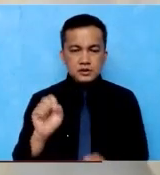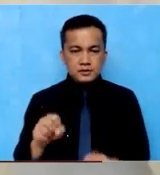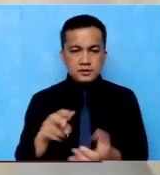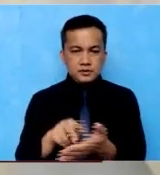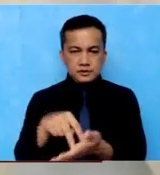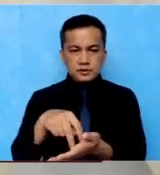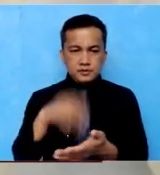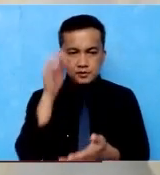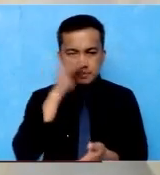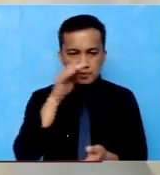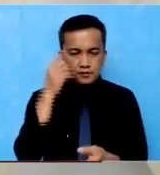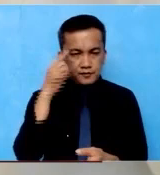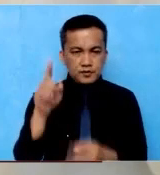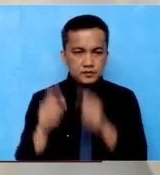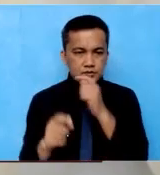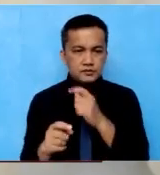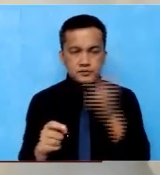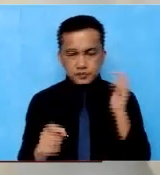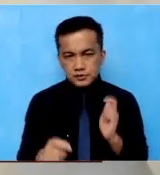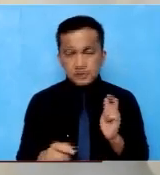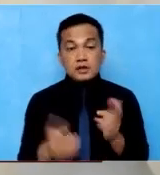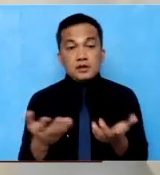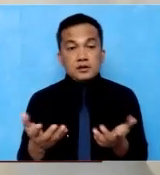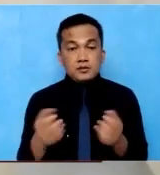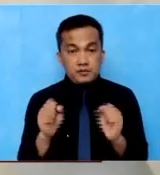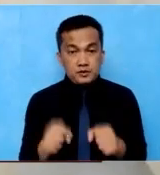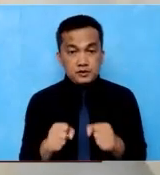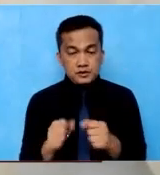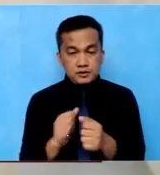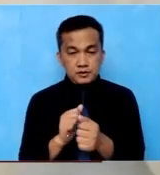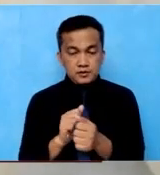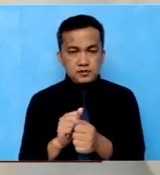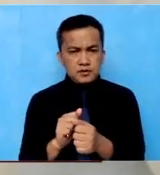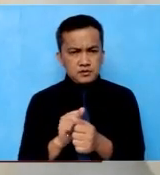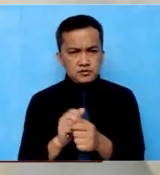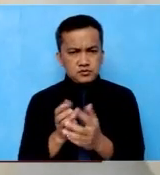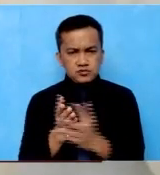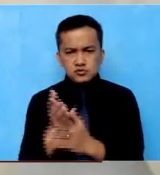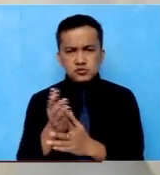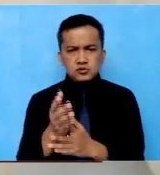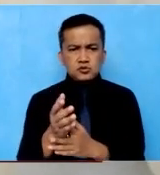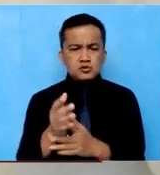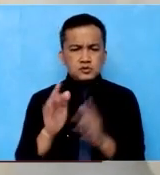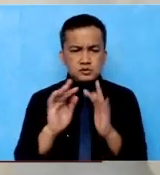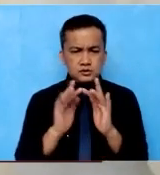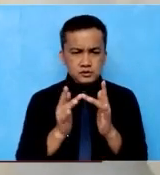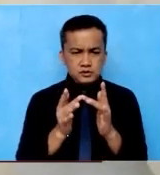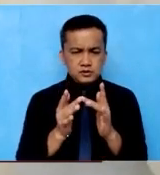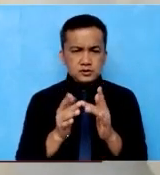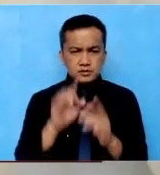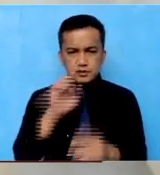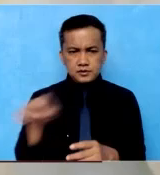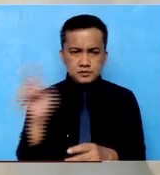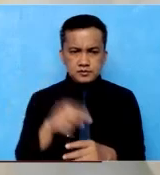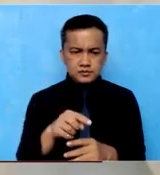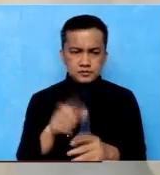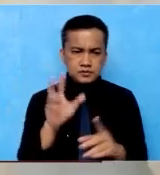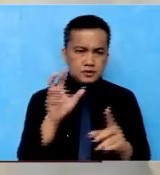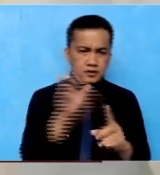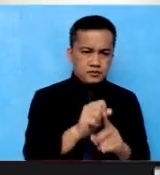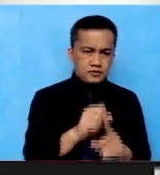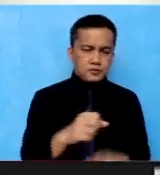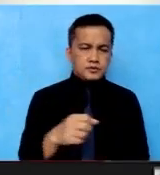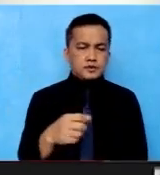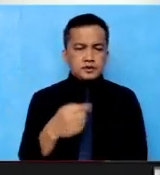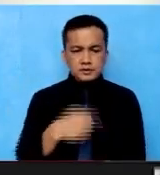Pilipino para sa Ukraine. Maaari daw idaan sa social media ang pagkontena sa ginagawang pagsalakay ng Russia.